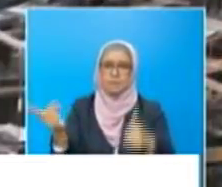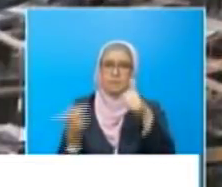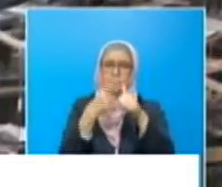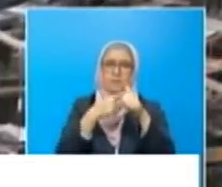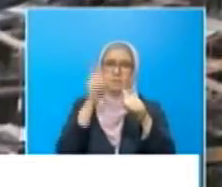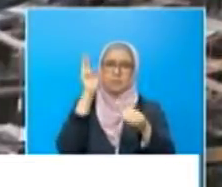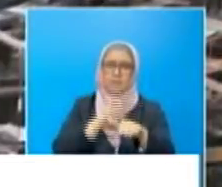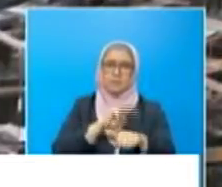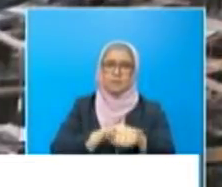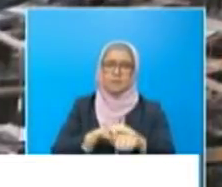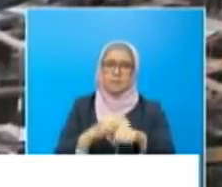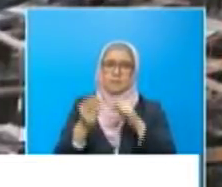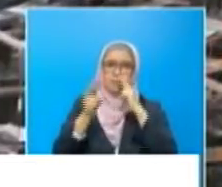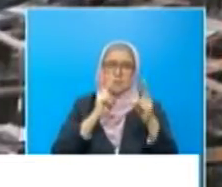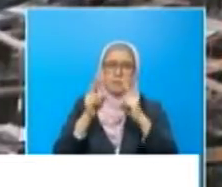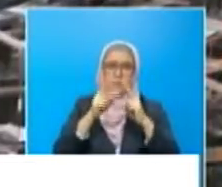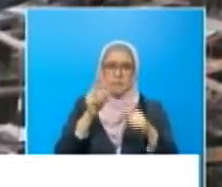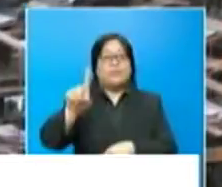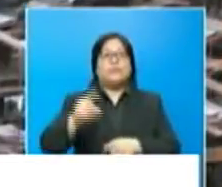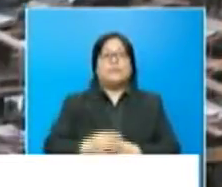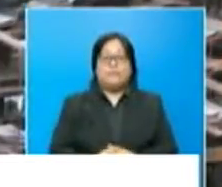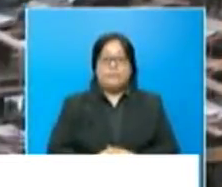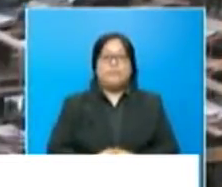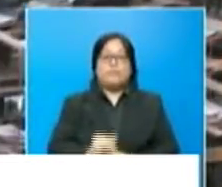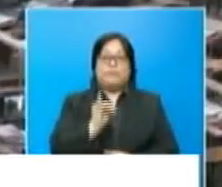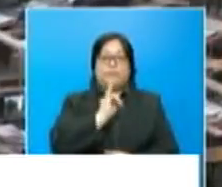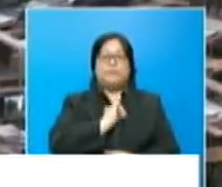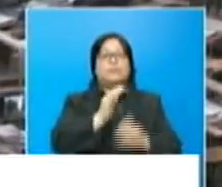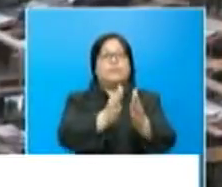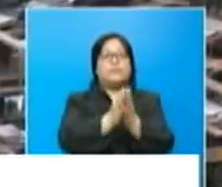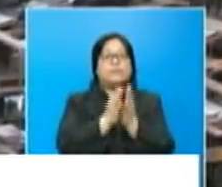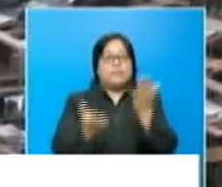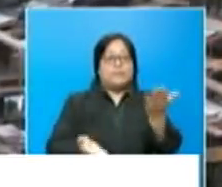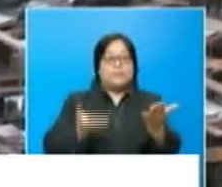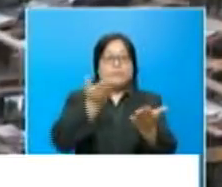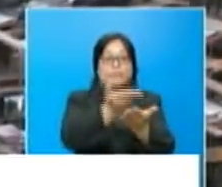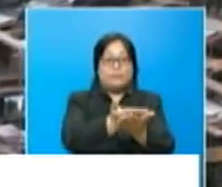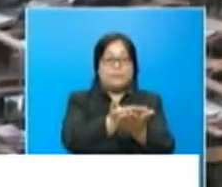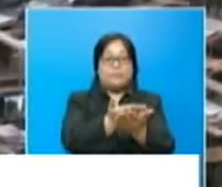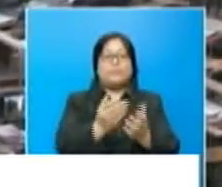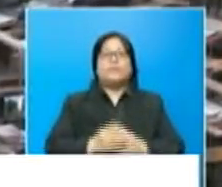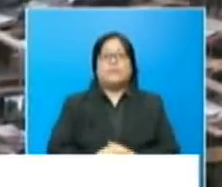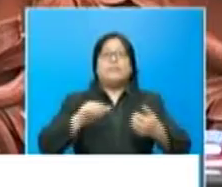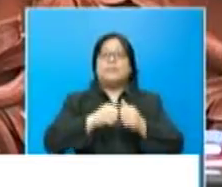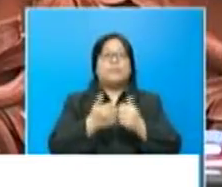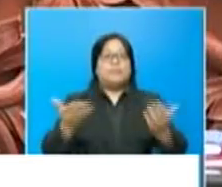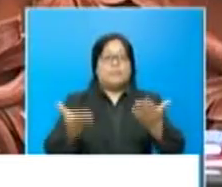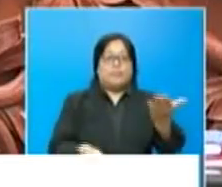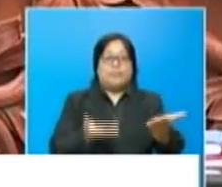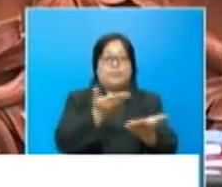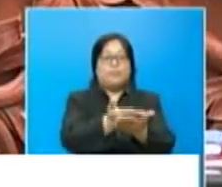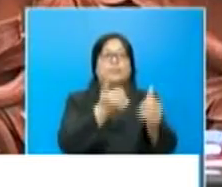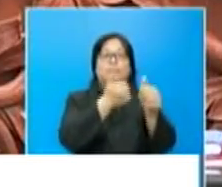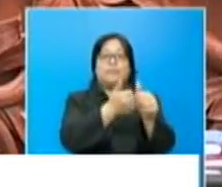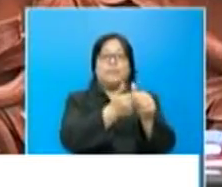polisi dan juga prinsip yang boleh dipersetujui oleh semua pihak. Jadi dalam pandangan saya, setakat ini saya rasa Tun M